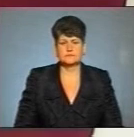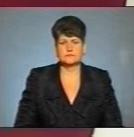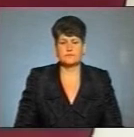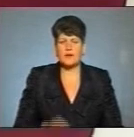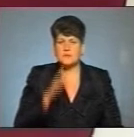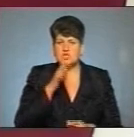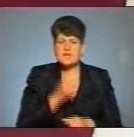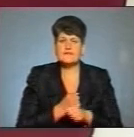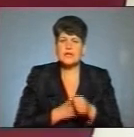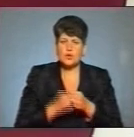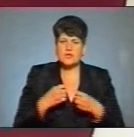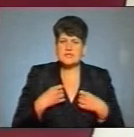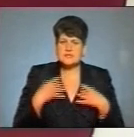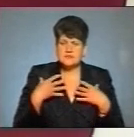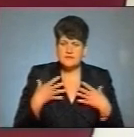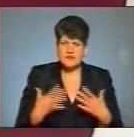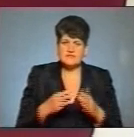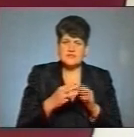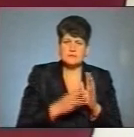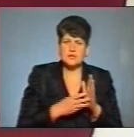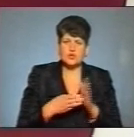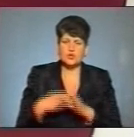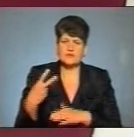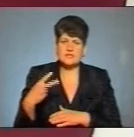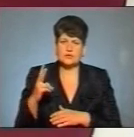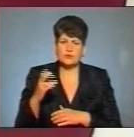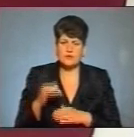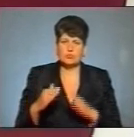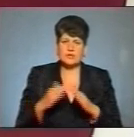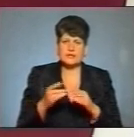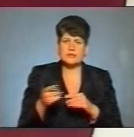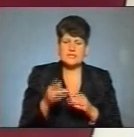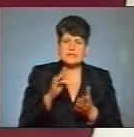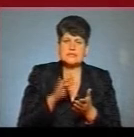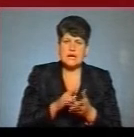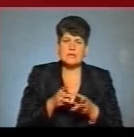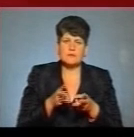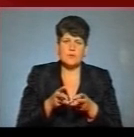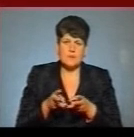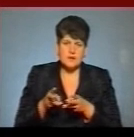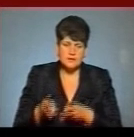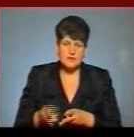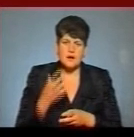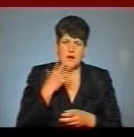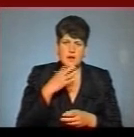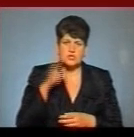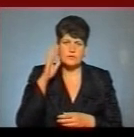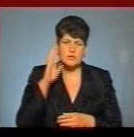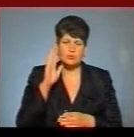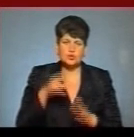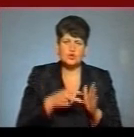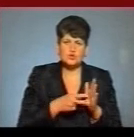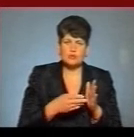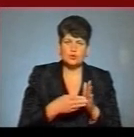Під час великодніх свят з 18 по 20 квітня у будинках Тернополя з централізованим теплопостачанням гаряча вода буде з 7